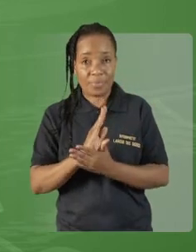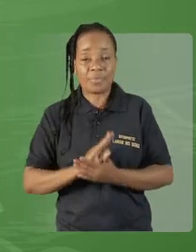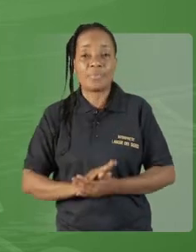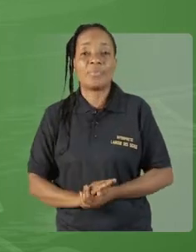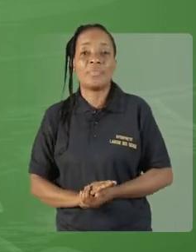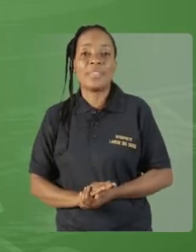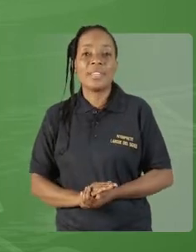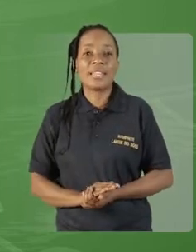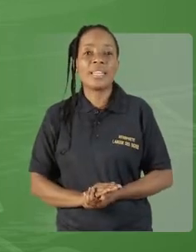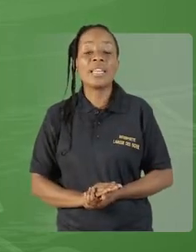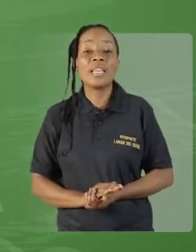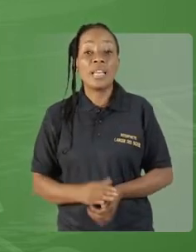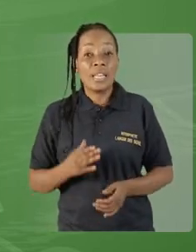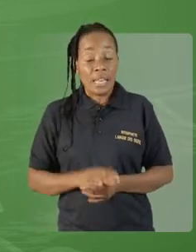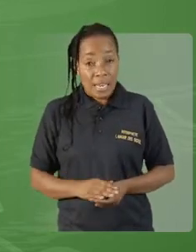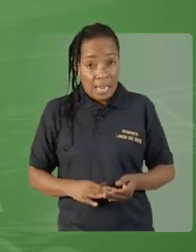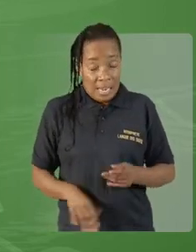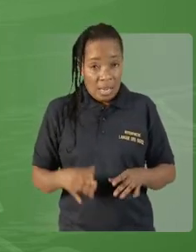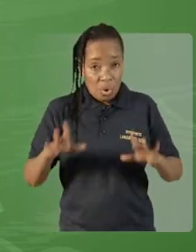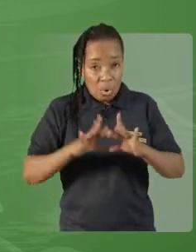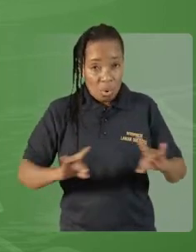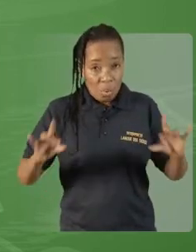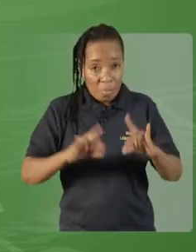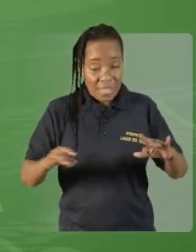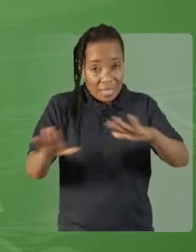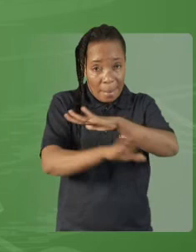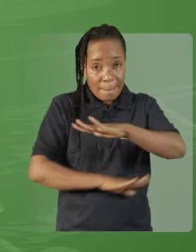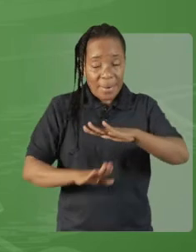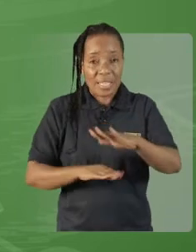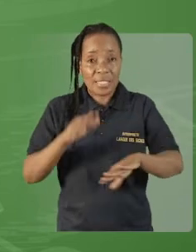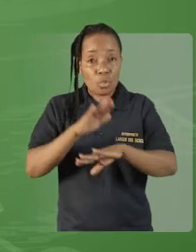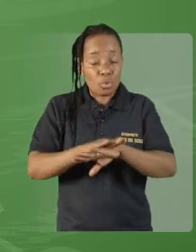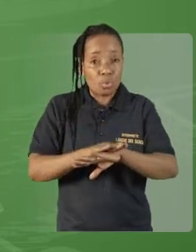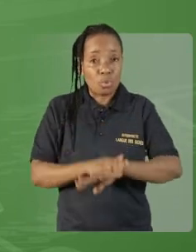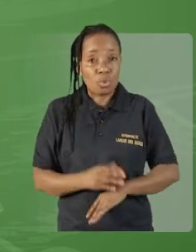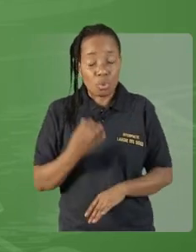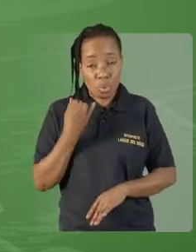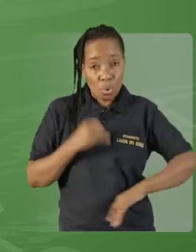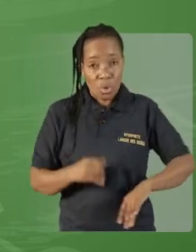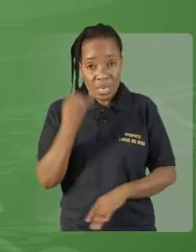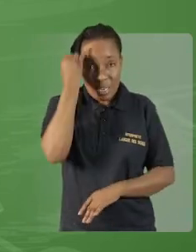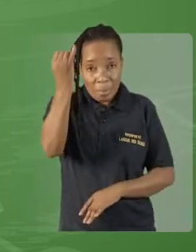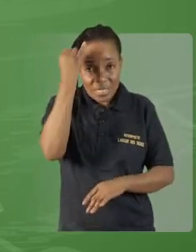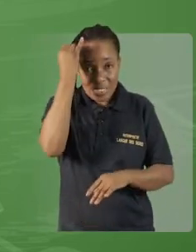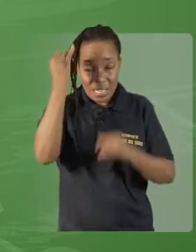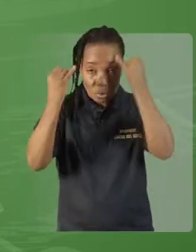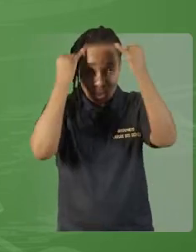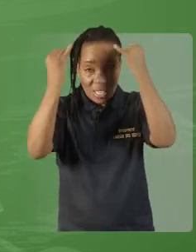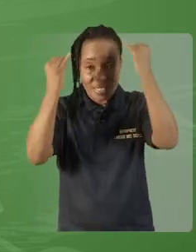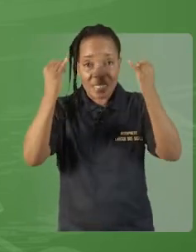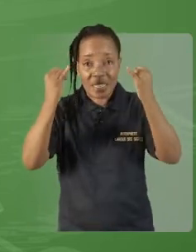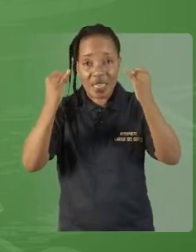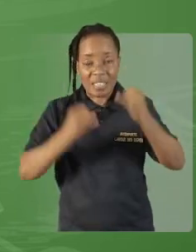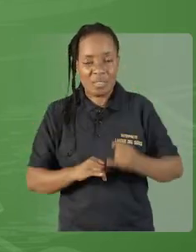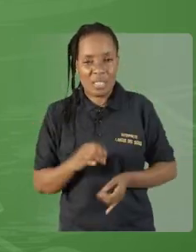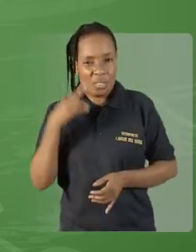En tant que fruit de l'imagination, la connaissance mythique semble s'opposer à la connaissance